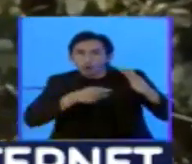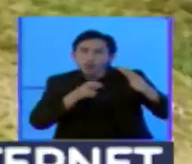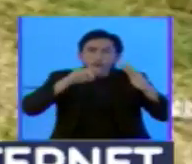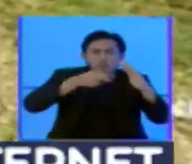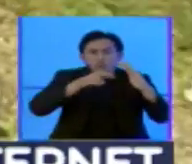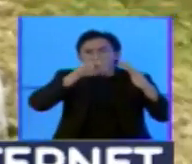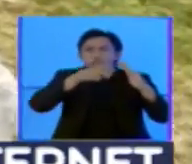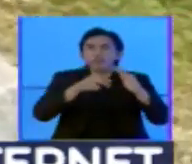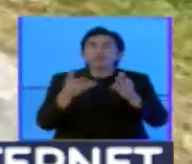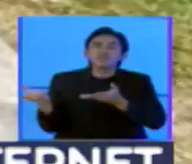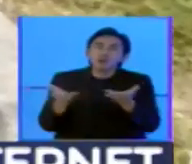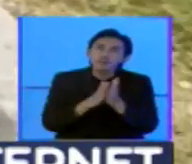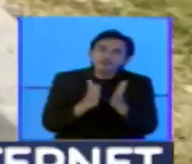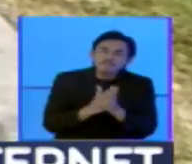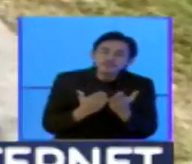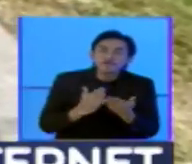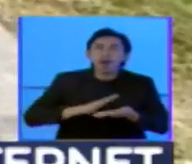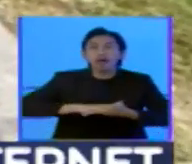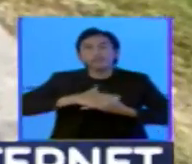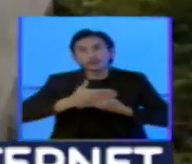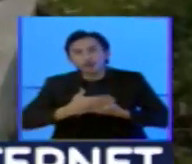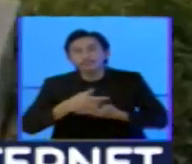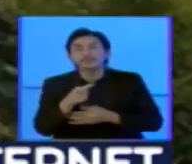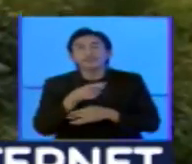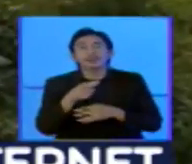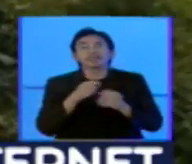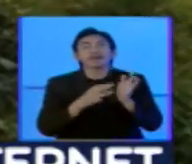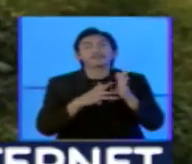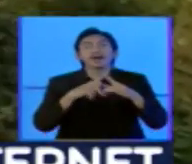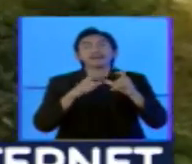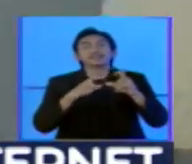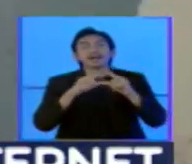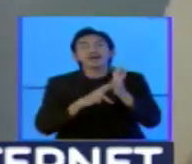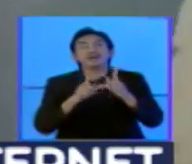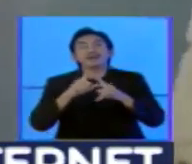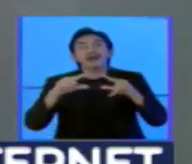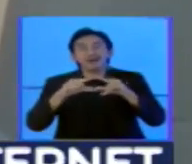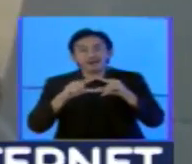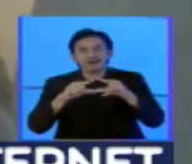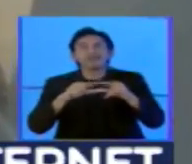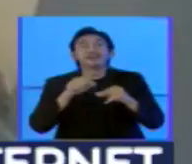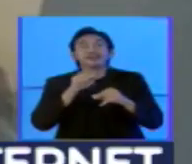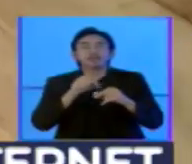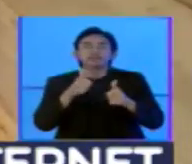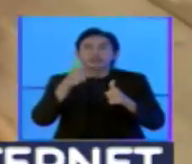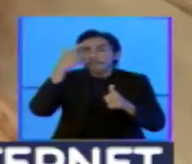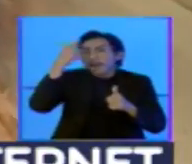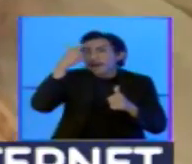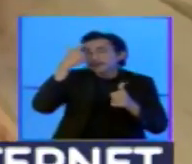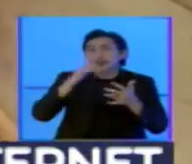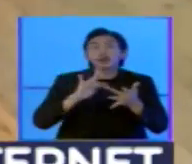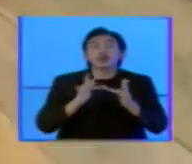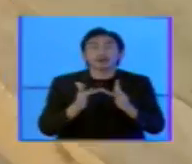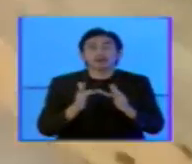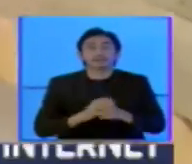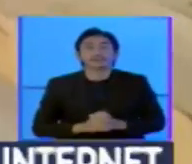laptop setiap harinya dari kampung mereka di Kecamatan Masanda, Kabupaten Tanah Toraja, demi bisa belajar secara online. Tak